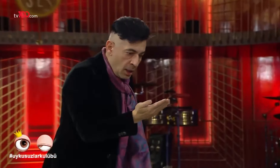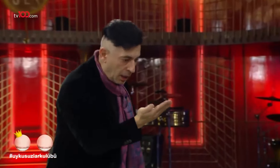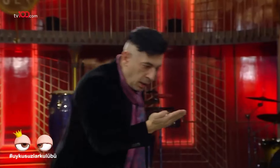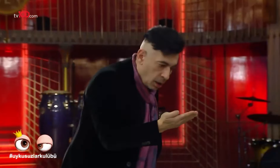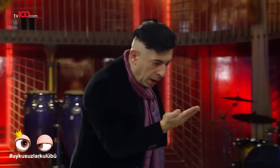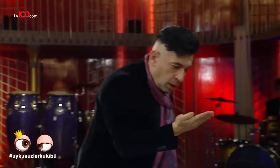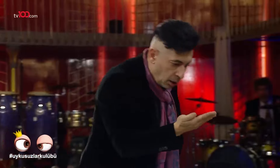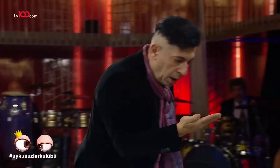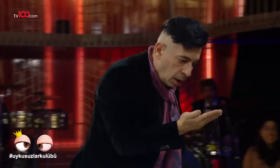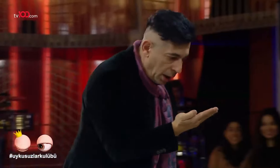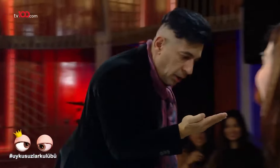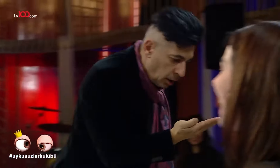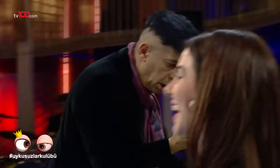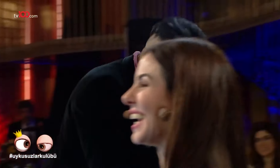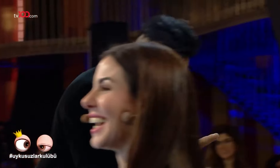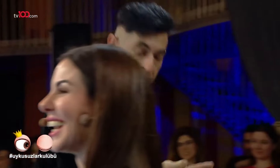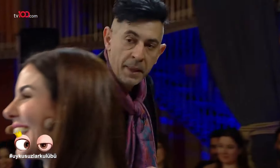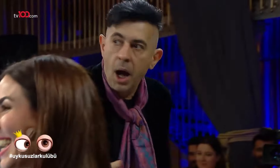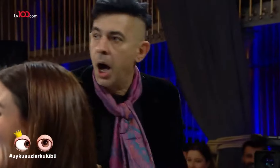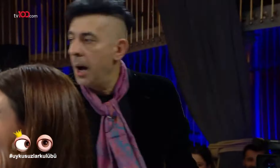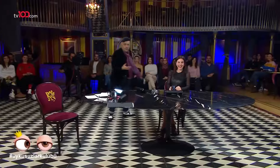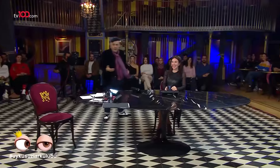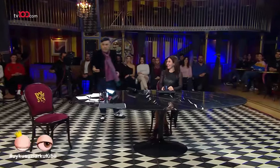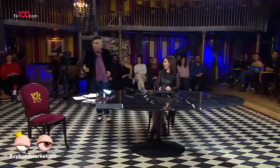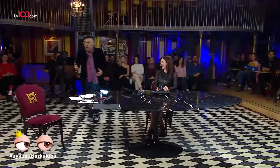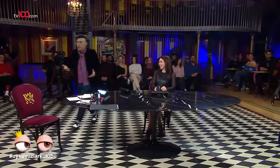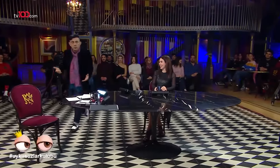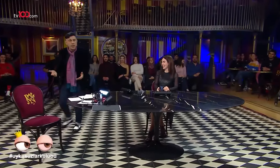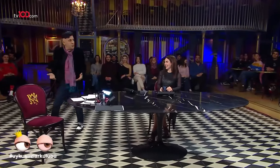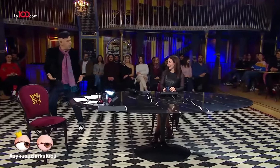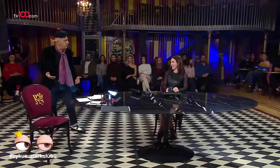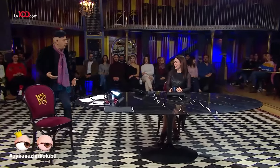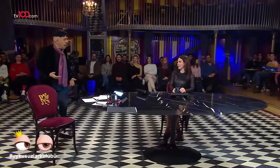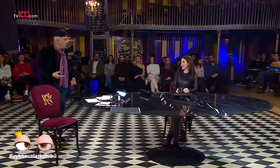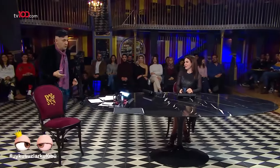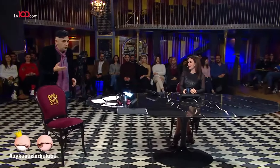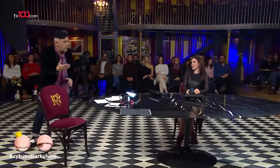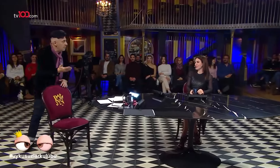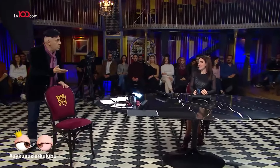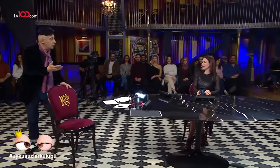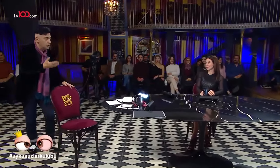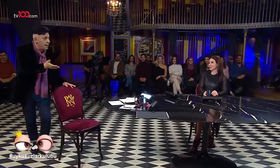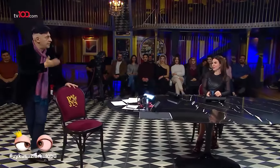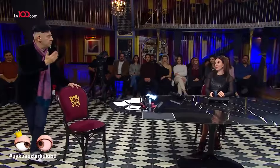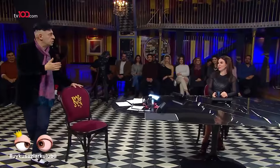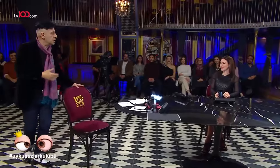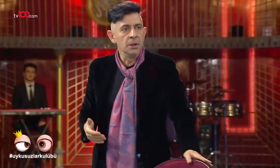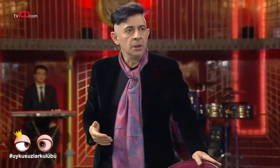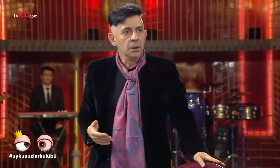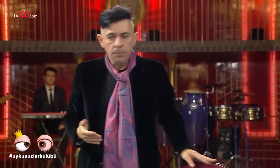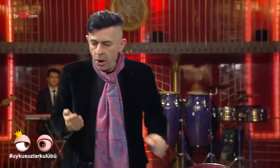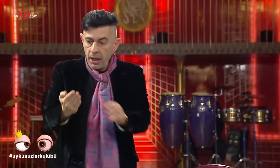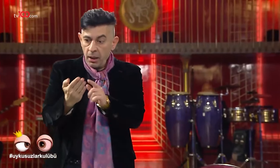yürüyor Ya abi Ulan yürüyemiyor herif ya yürüyemiyor yürüme